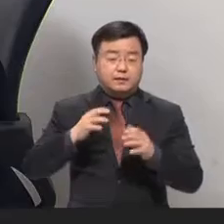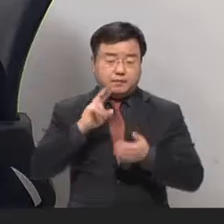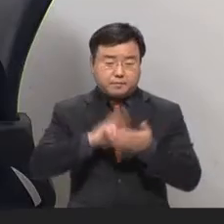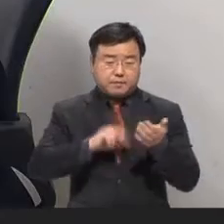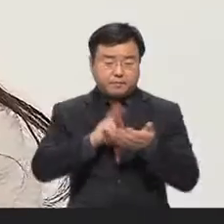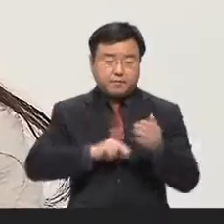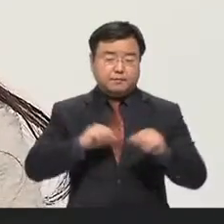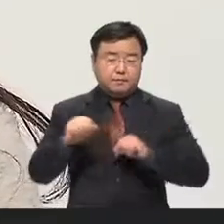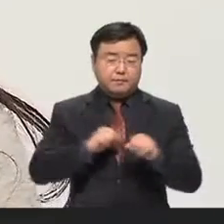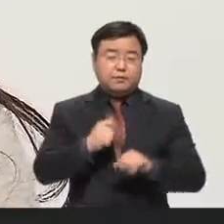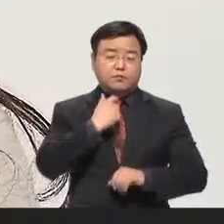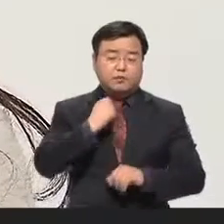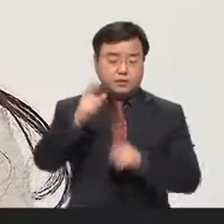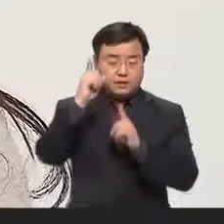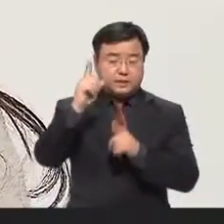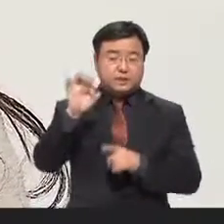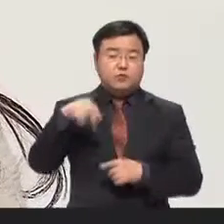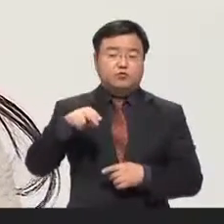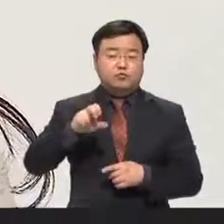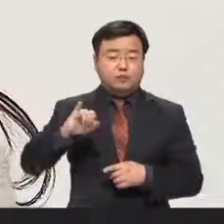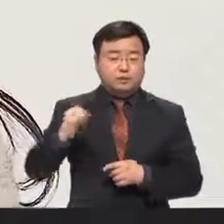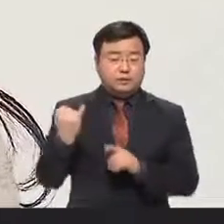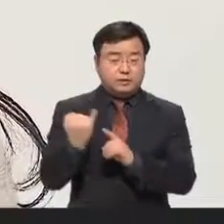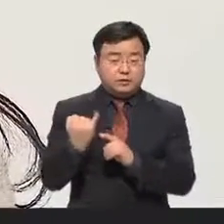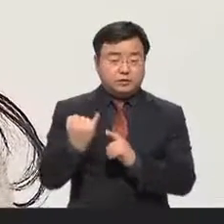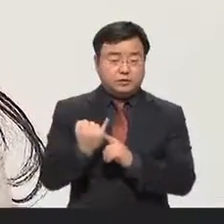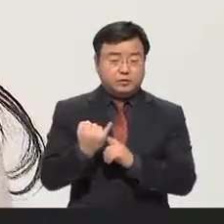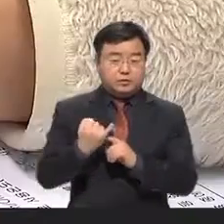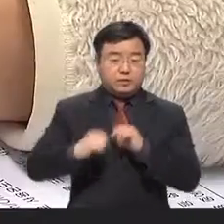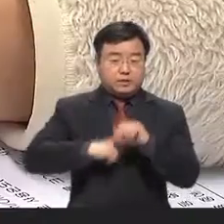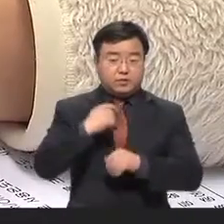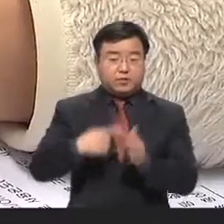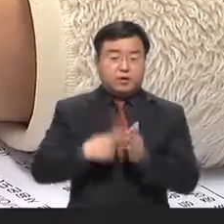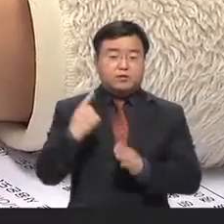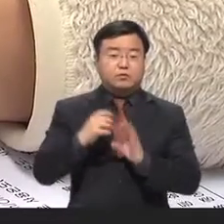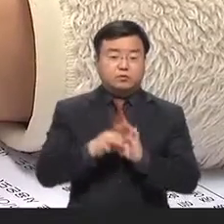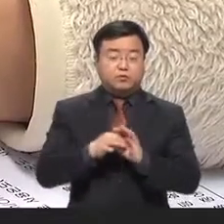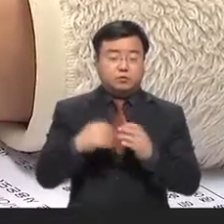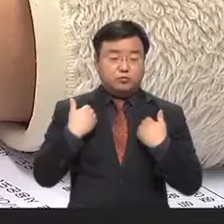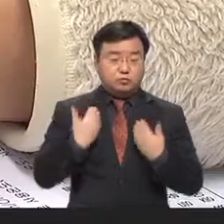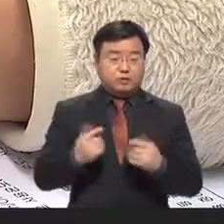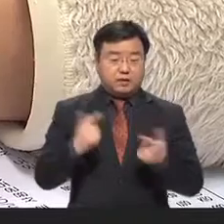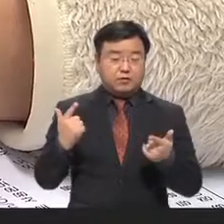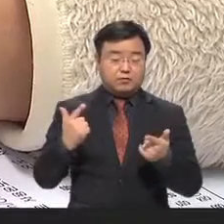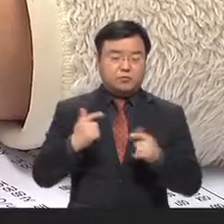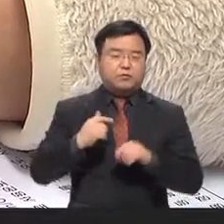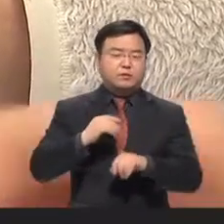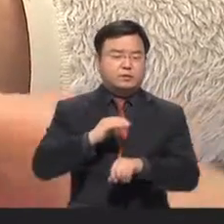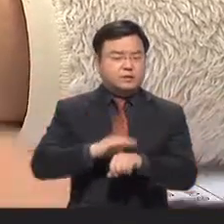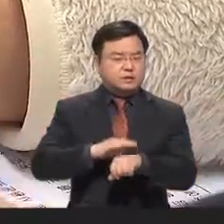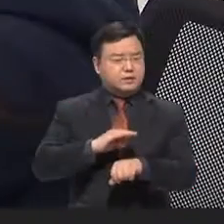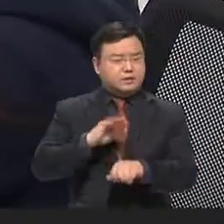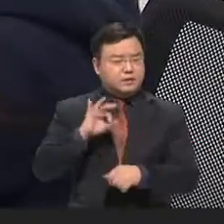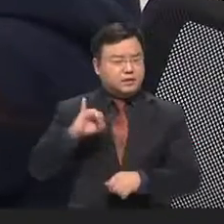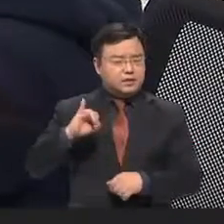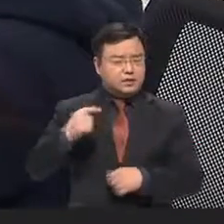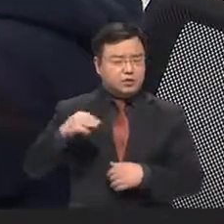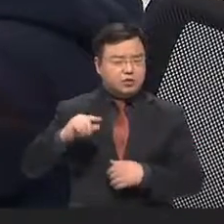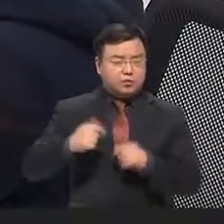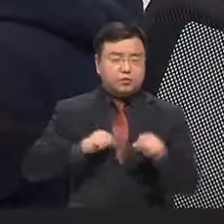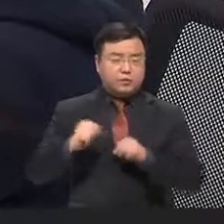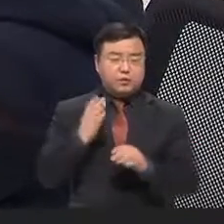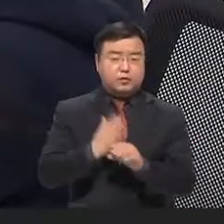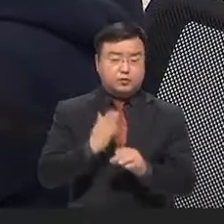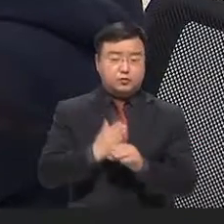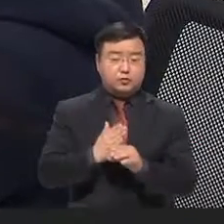싶은 이유미 씨도 대학 자유학기제를 통해 휴학 없이 인턴십 활동을 하고 있습니다. 졸업학기에 학점을 받으면서 실무 경험도